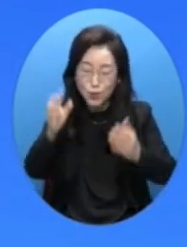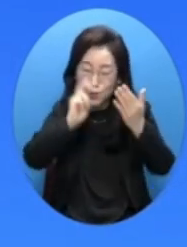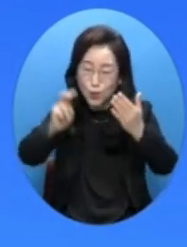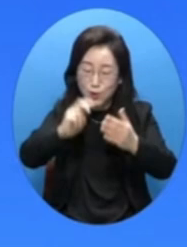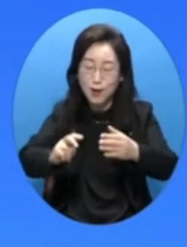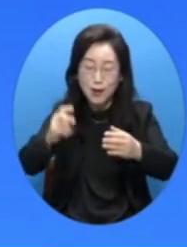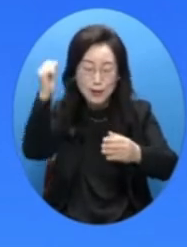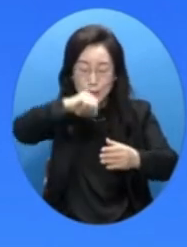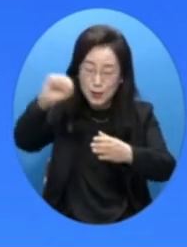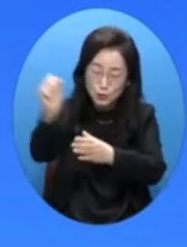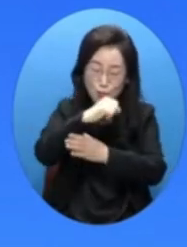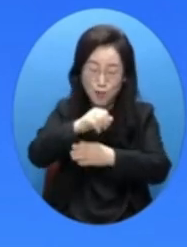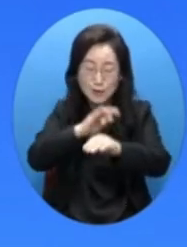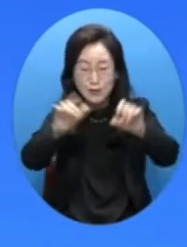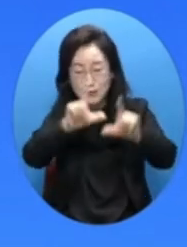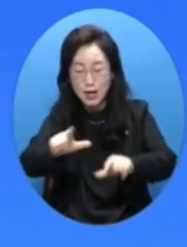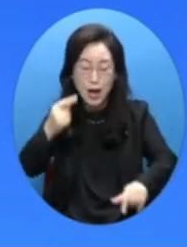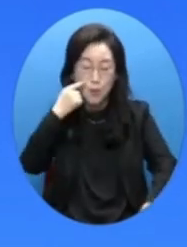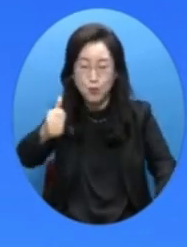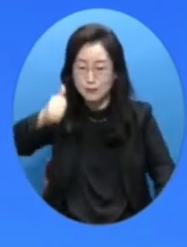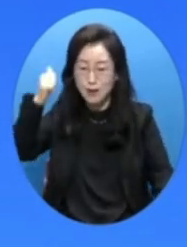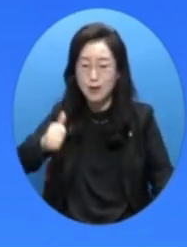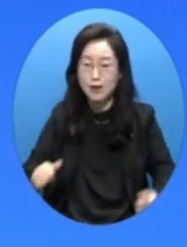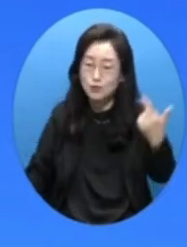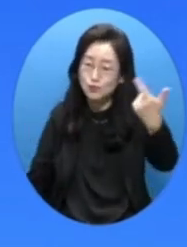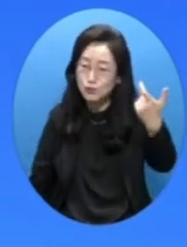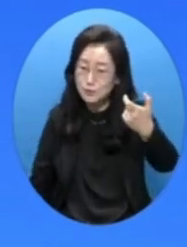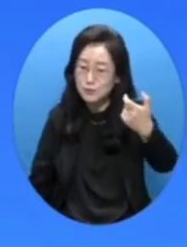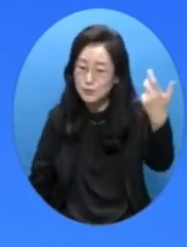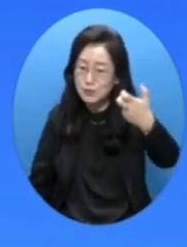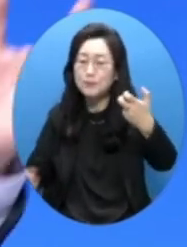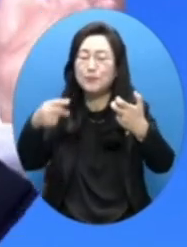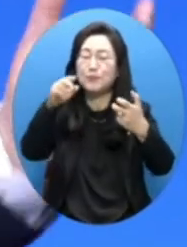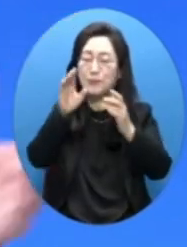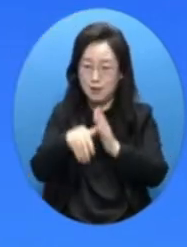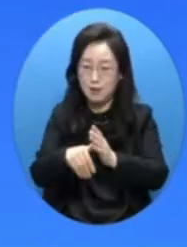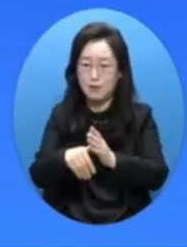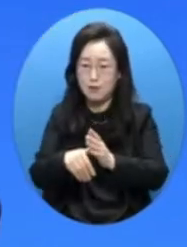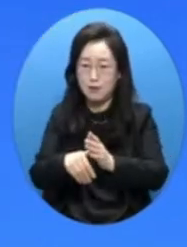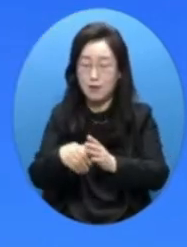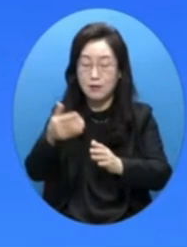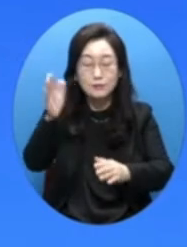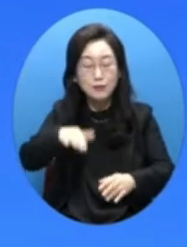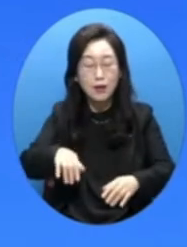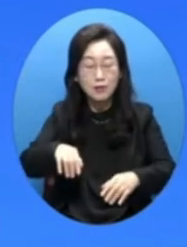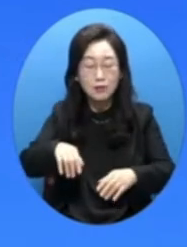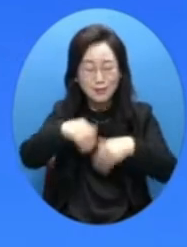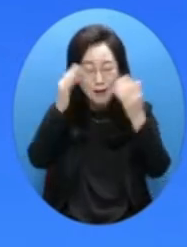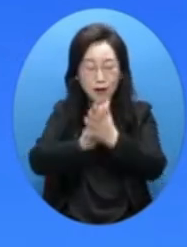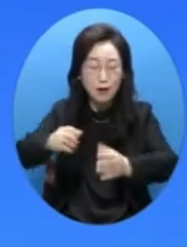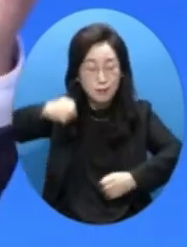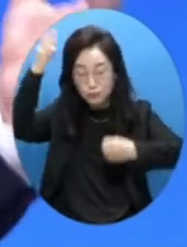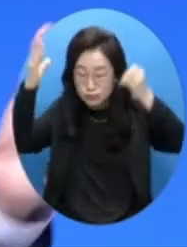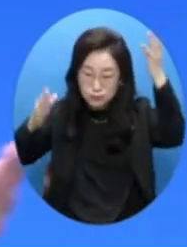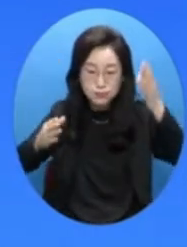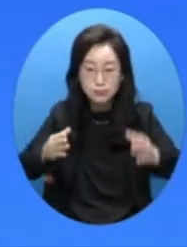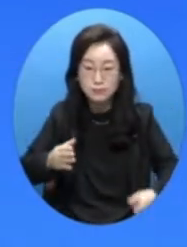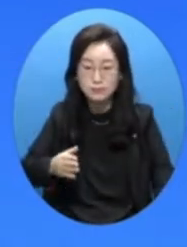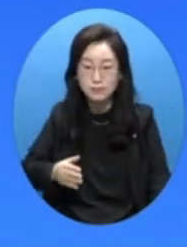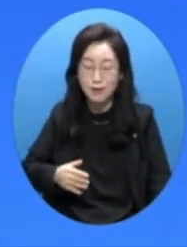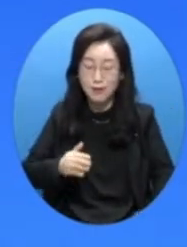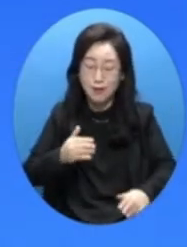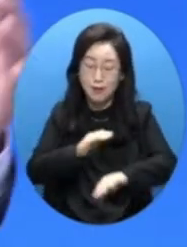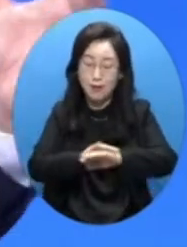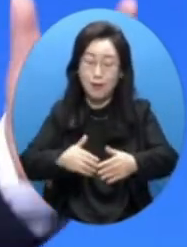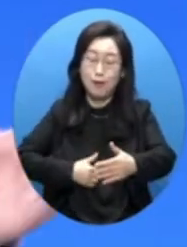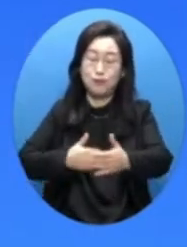잘 살아보세가 60년대 70년대입니다 그런데 우리가 그걸 잊어버렸습니다 금방 등타수가